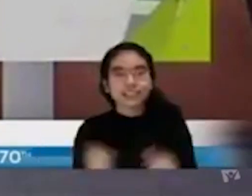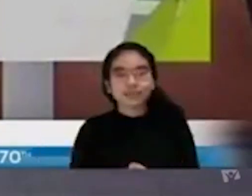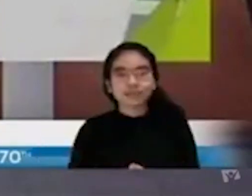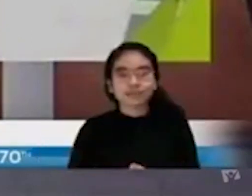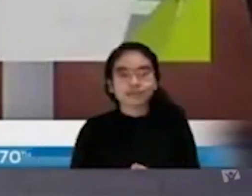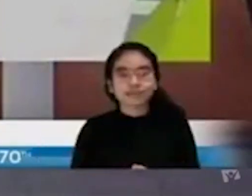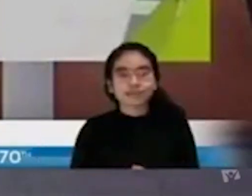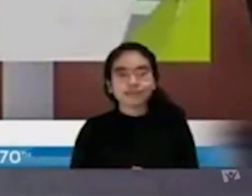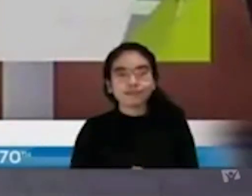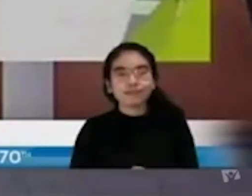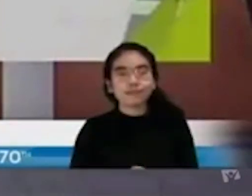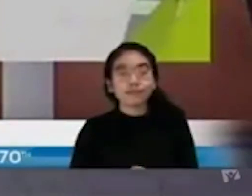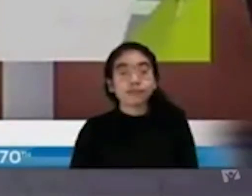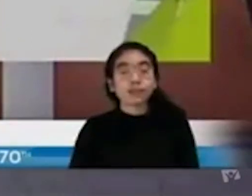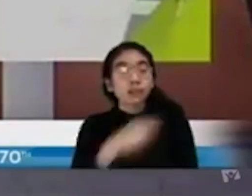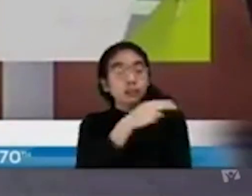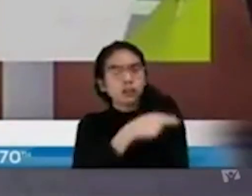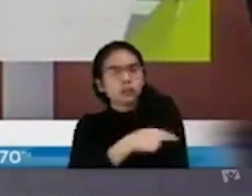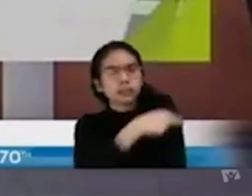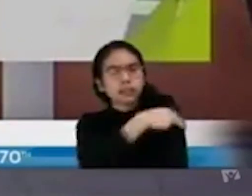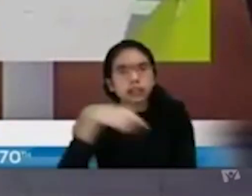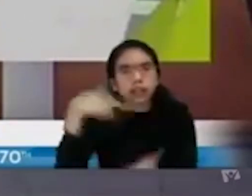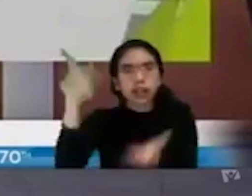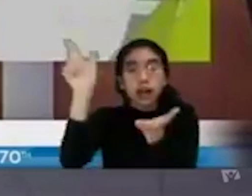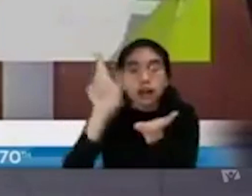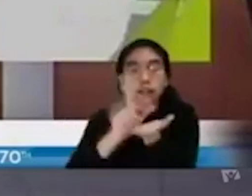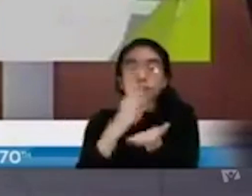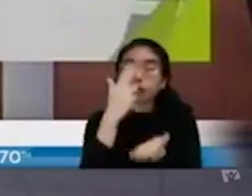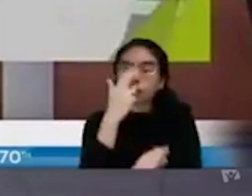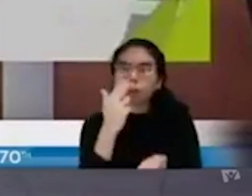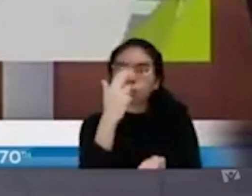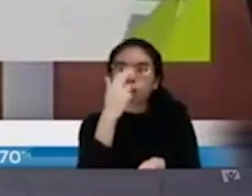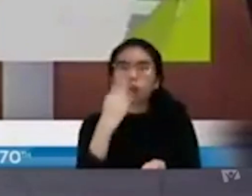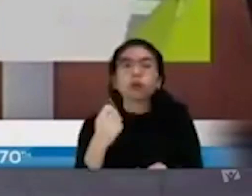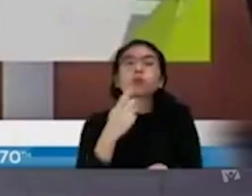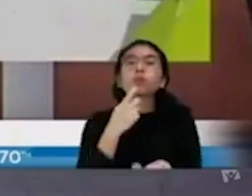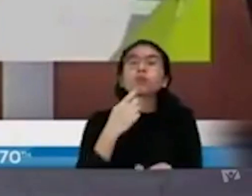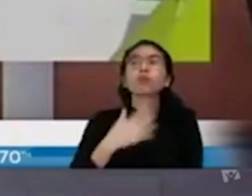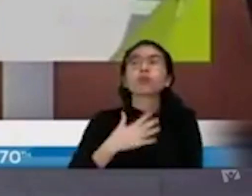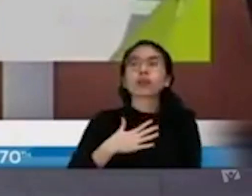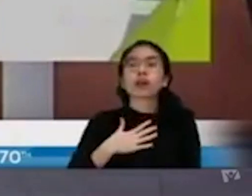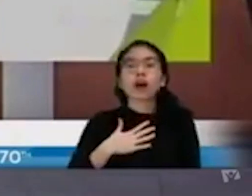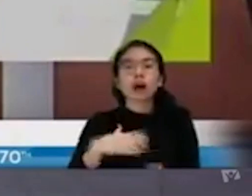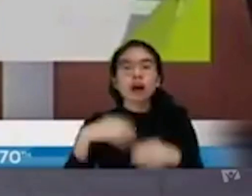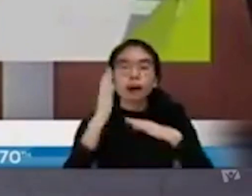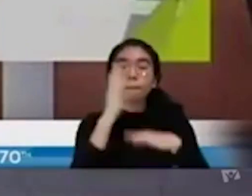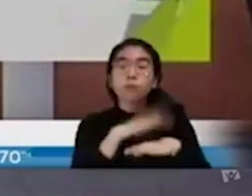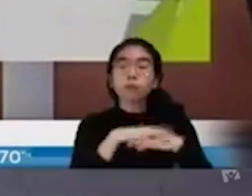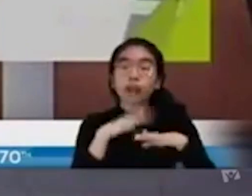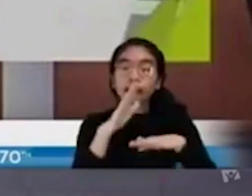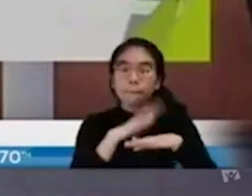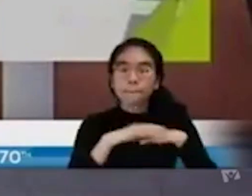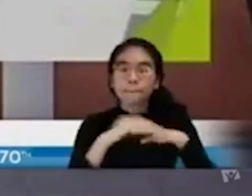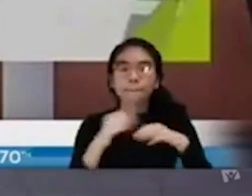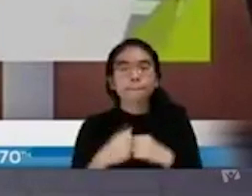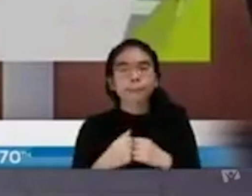Advent Bandung ini memiliki budaya kerja. Budaya kerja mereka itu adalah kasih. Apa itu